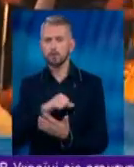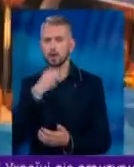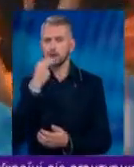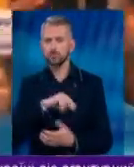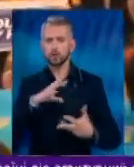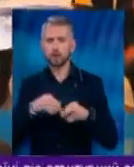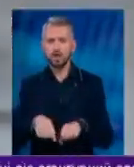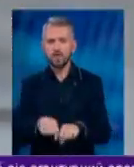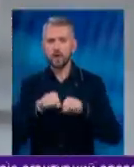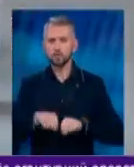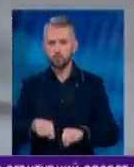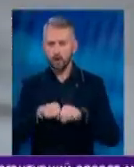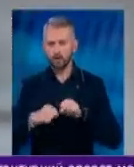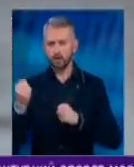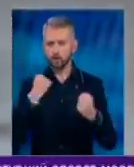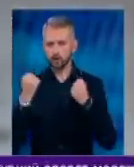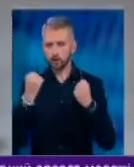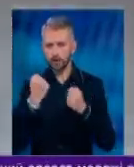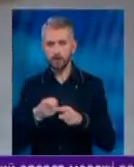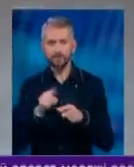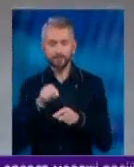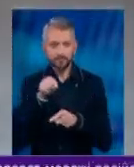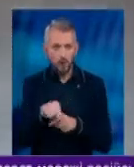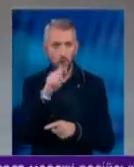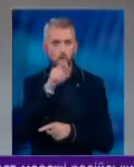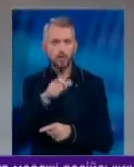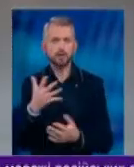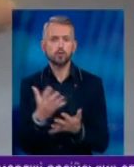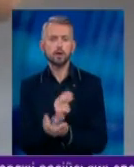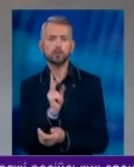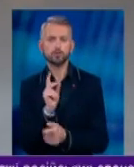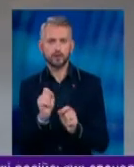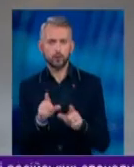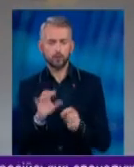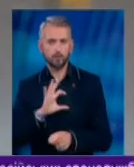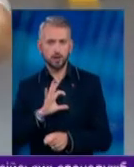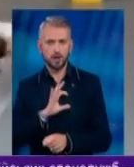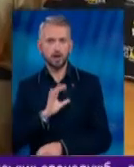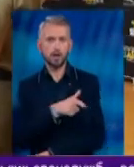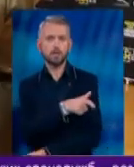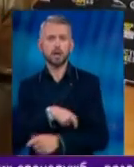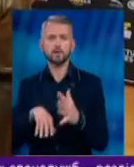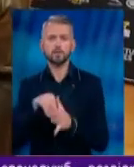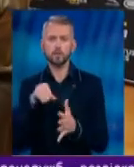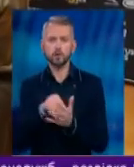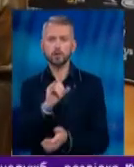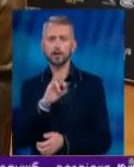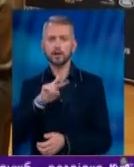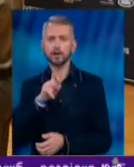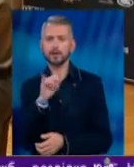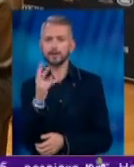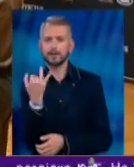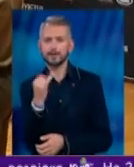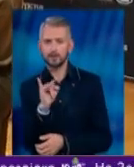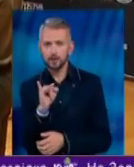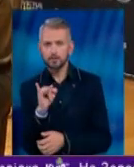результат у веслуванні на тренажерах. І в цій же дисципліні українці здобули іншу золоту медаль. Капітан збірної Сергій Ільницький